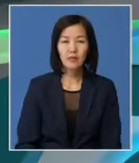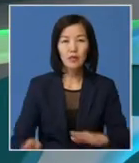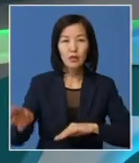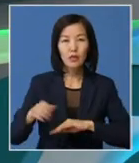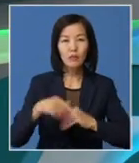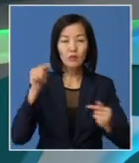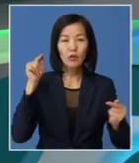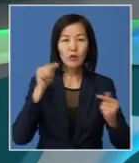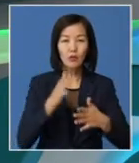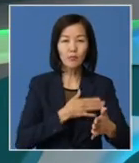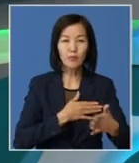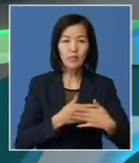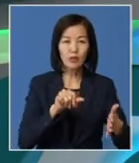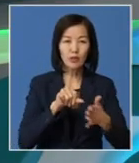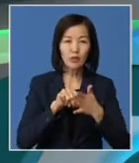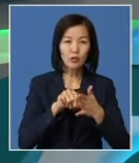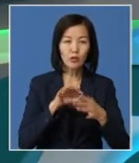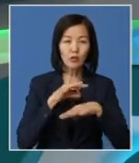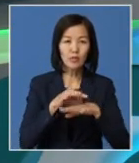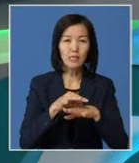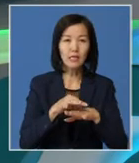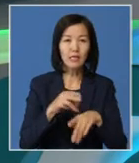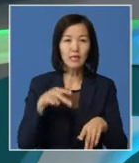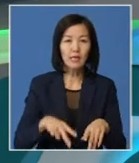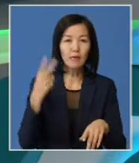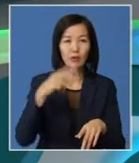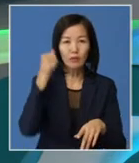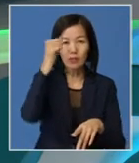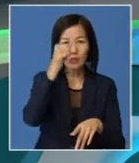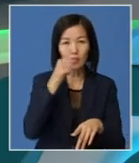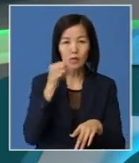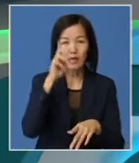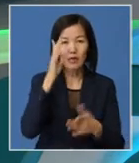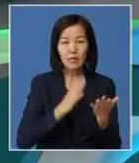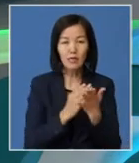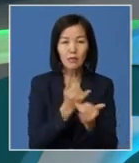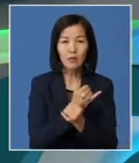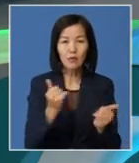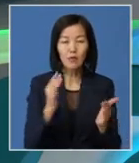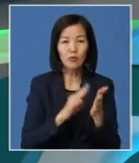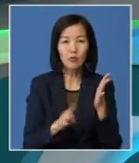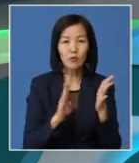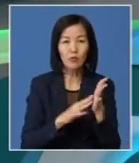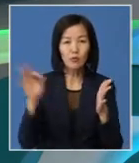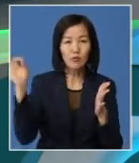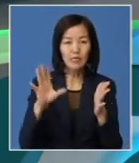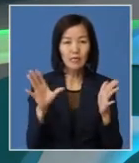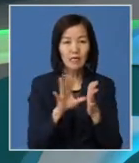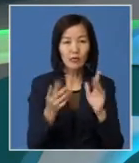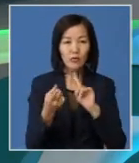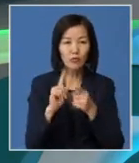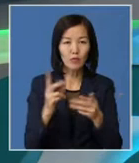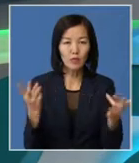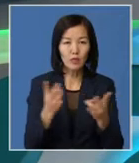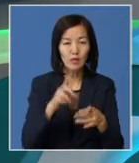Жемқорлық пен күрес белсенді жүргізіледі. Осыған байланысты 2020 жылға қарай мемлекетті қызмет көрсету ең кемі 99% электронды түрге